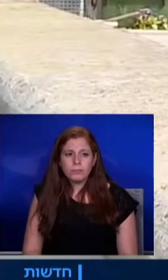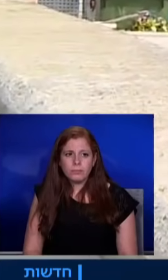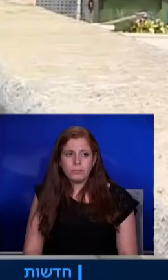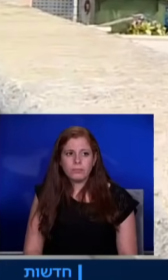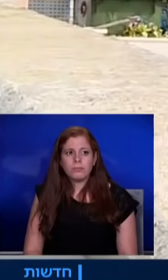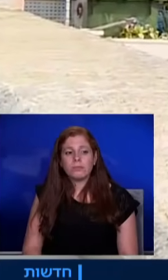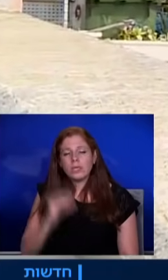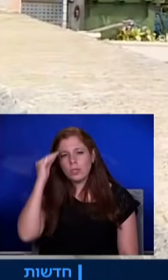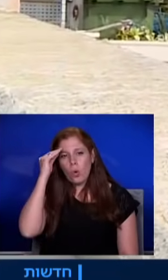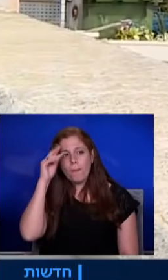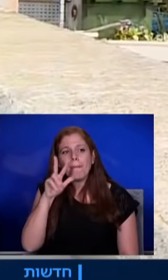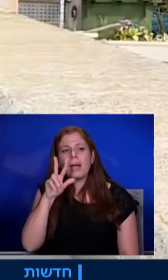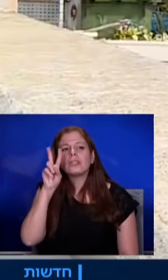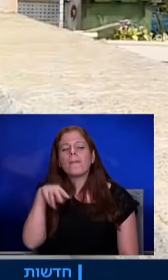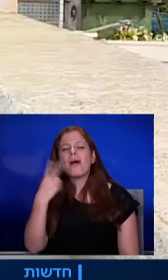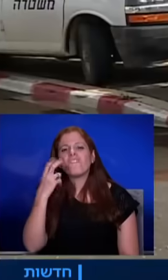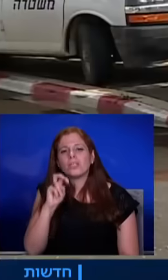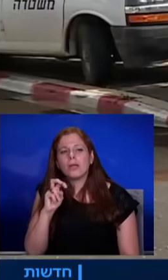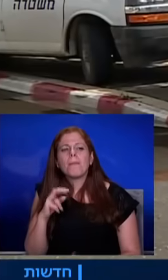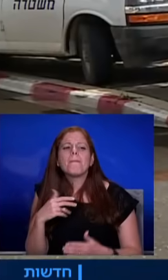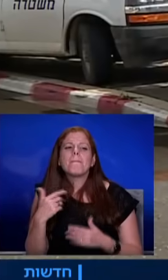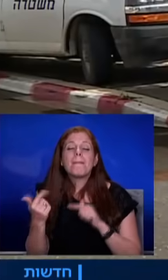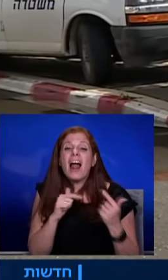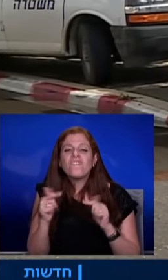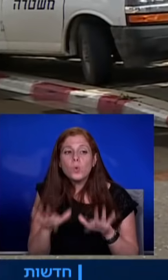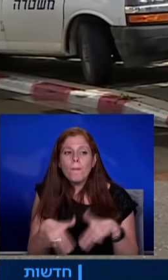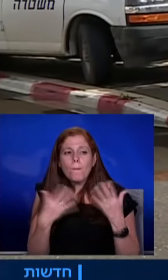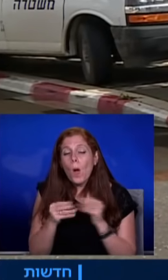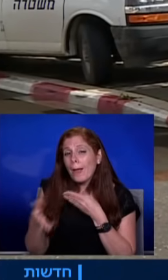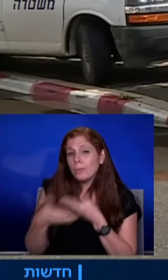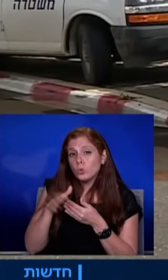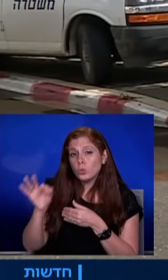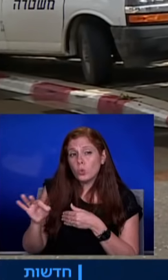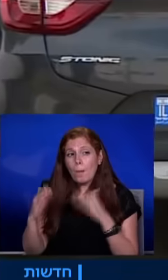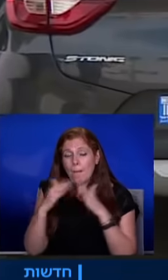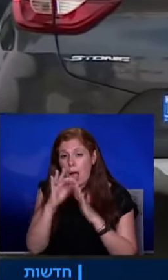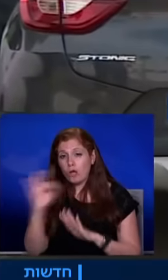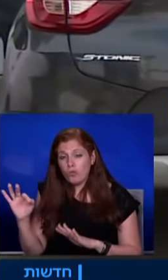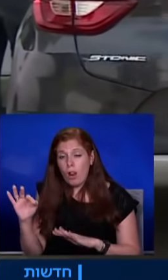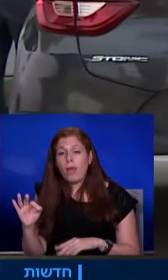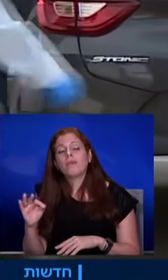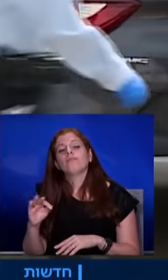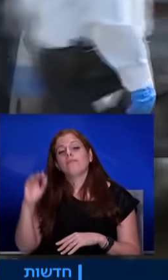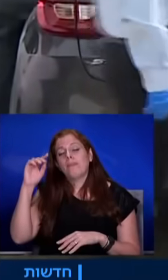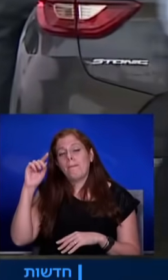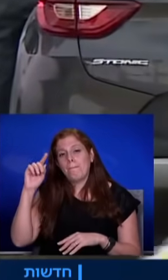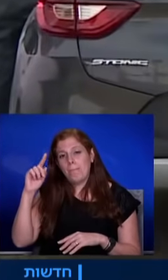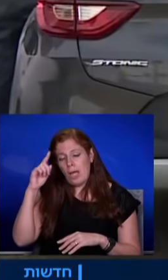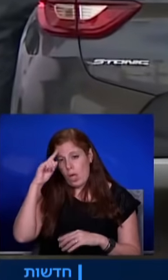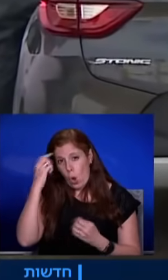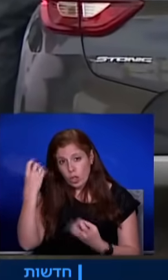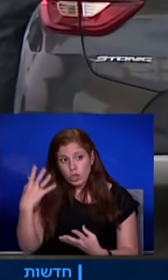כזכור, במרץ 2020, במהלך ויכוח בבוקר עם רעייתו בביתם בהוד השרון, בן עמי החל להכות את